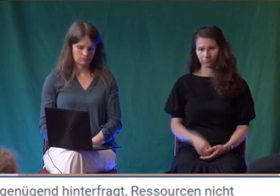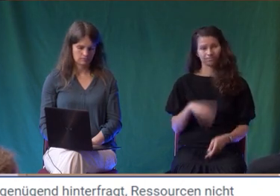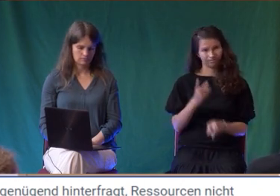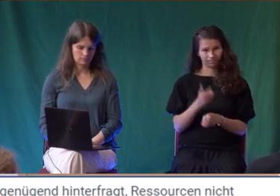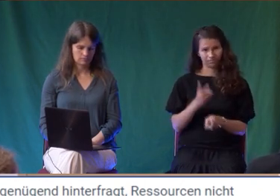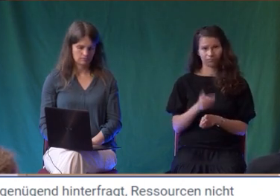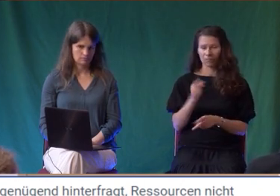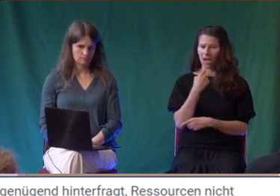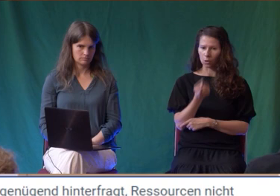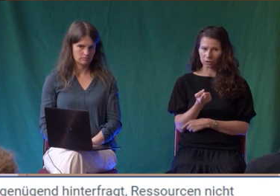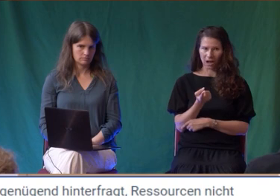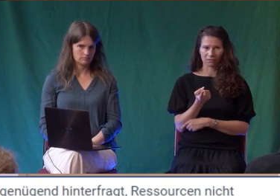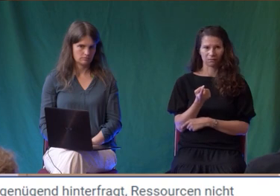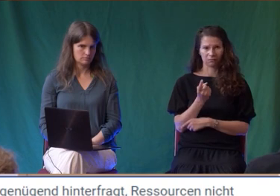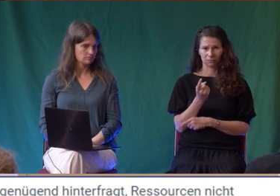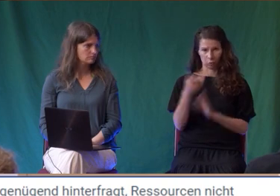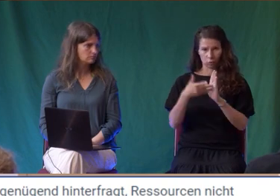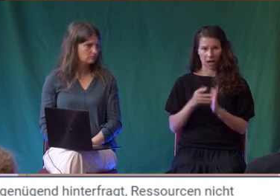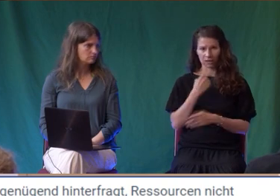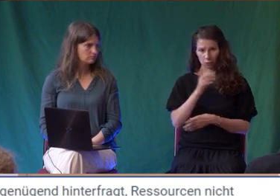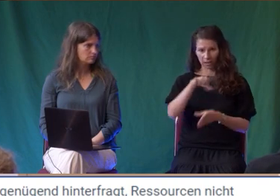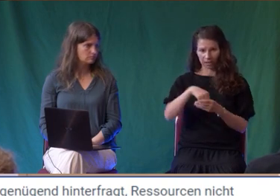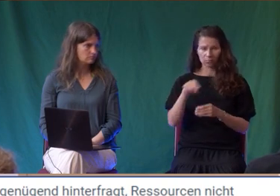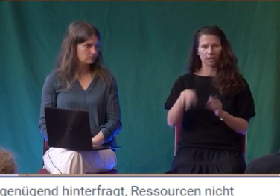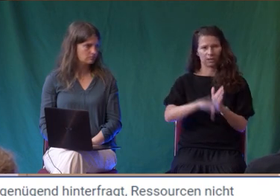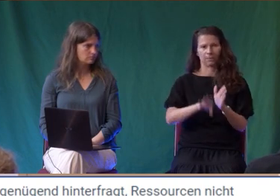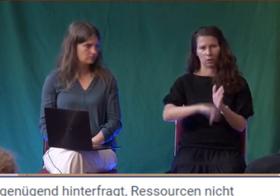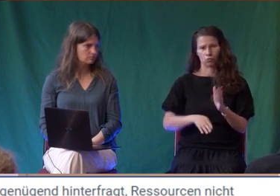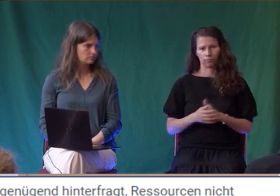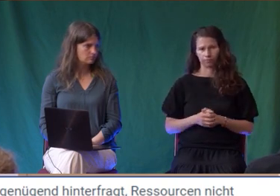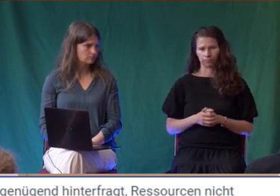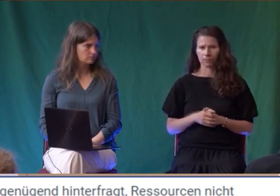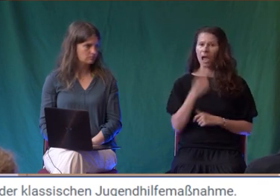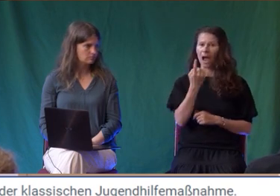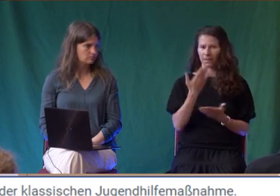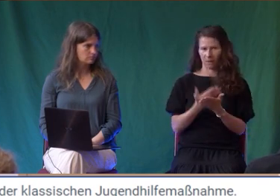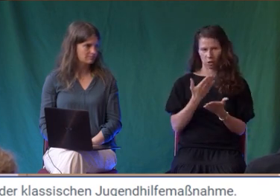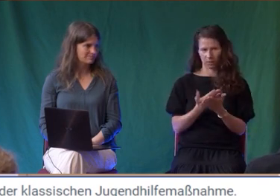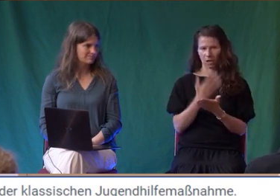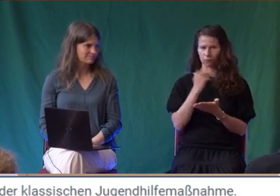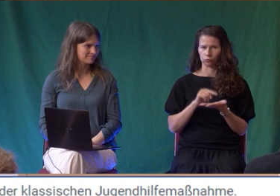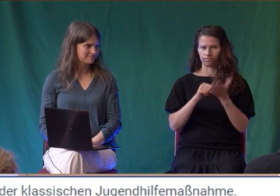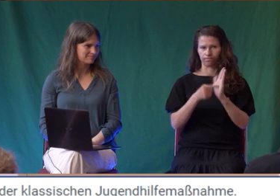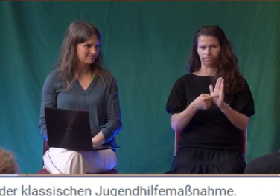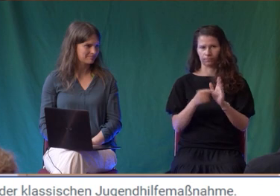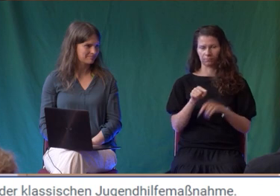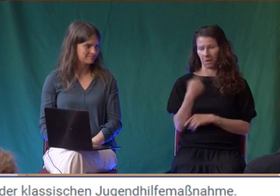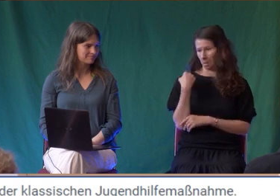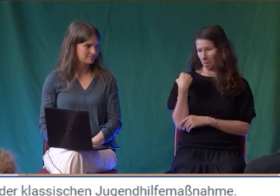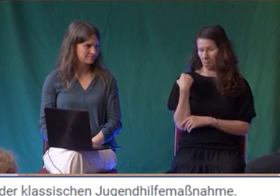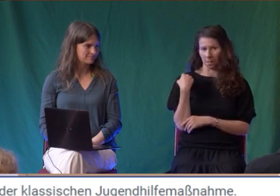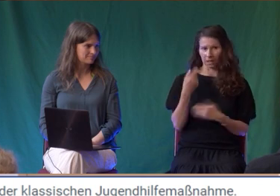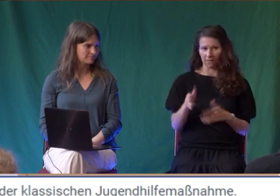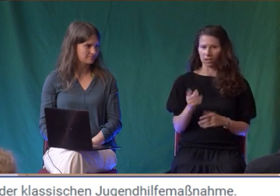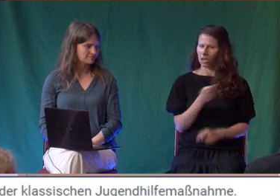diskriminierende Aussagen in den Gutachten und ein Beispiel dazu möchte ich Ihnen bringen es ist sehr aktuell es hat